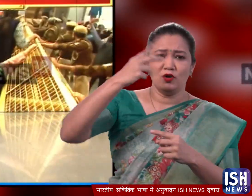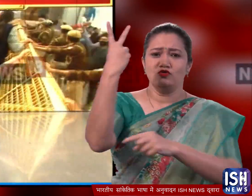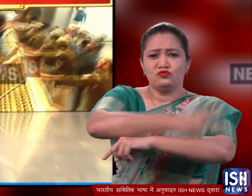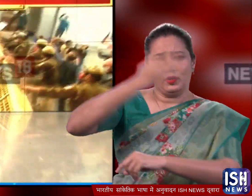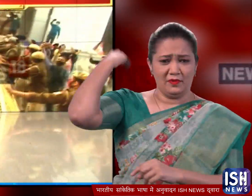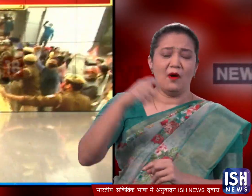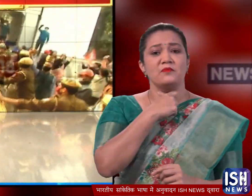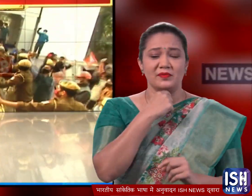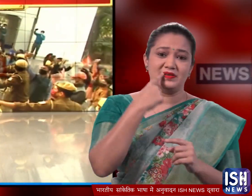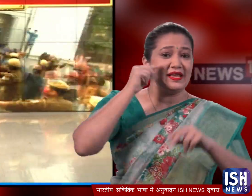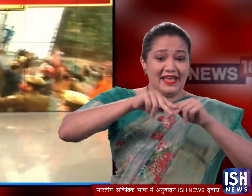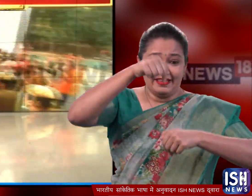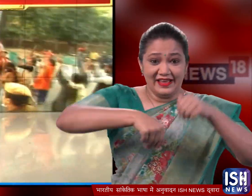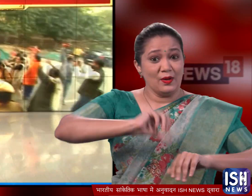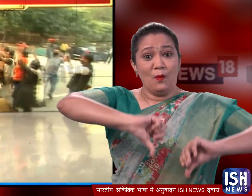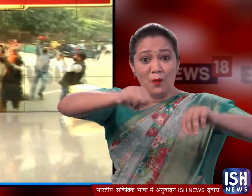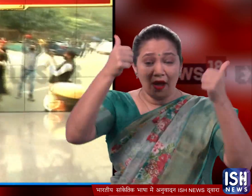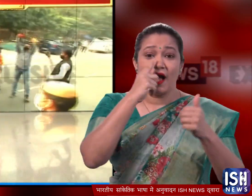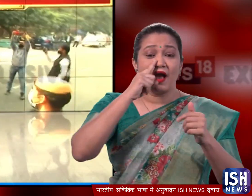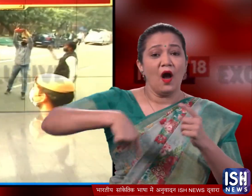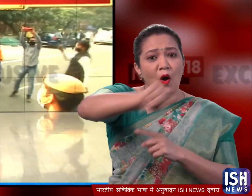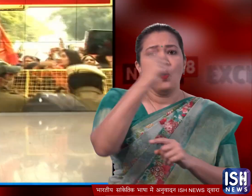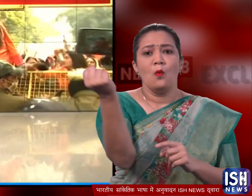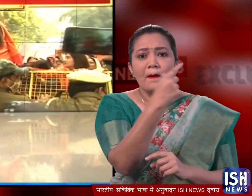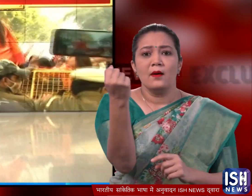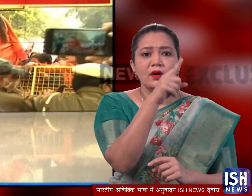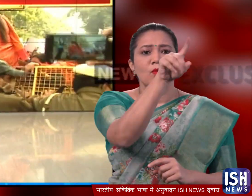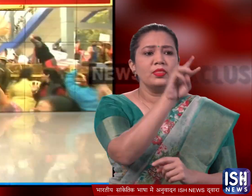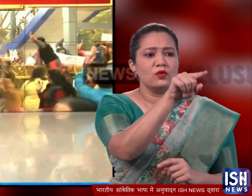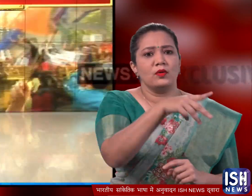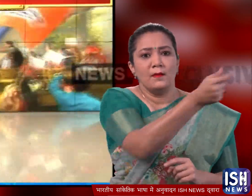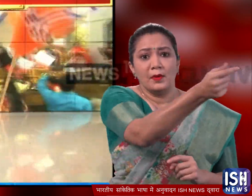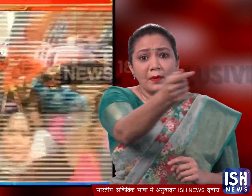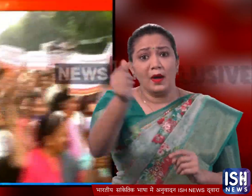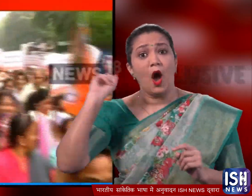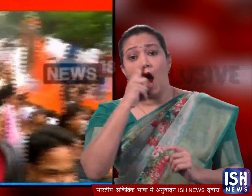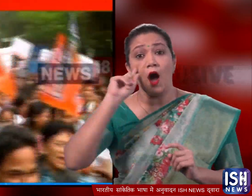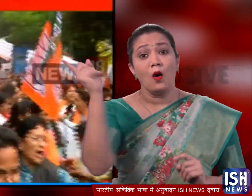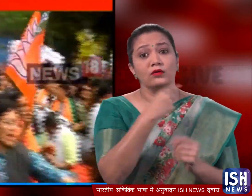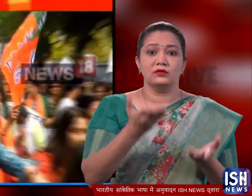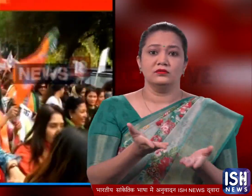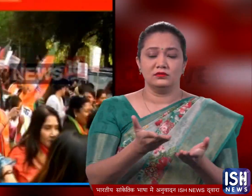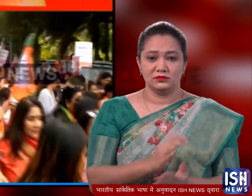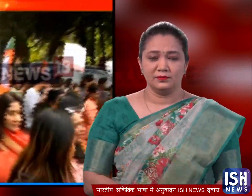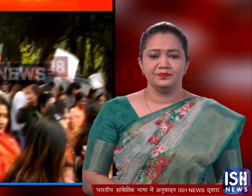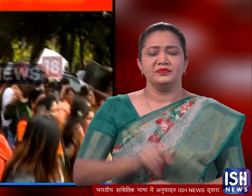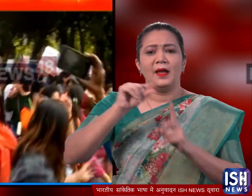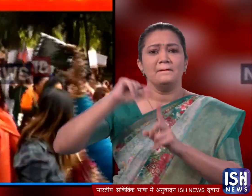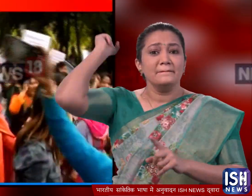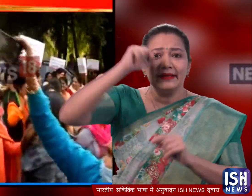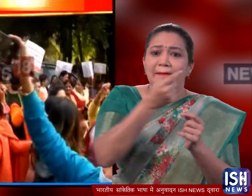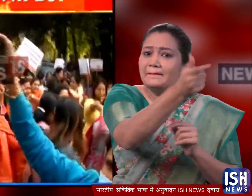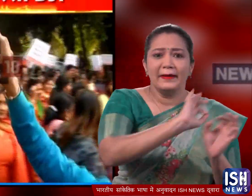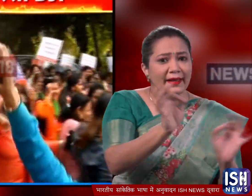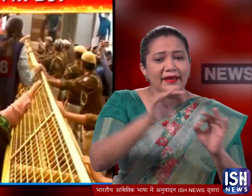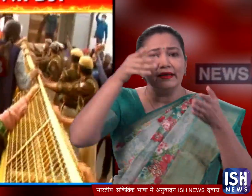वादा किया था कि चुनाव जीतने पर महिलाओं को हर महीने 1000 रुपए दिए जाएंगे, जिसका पंजाब के बजाय दिल्ली